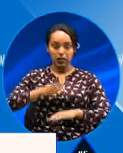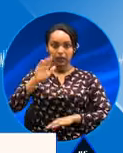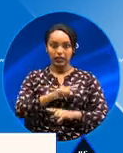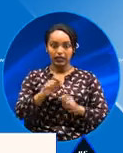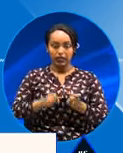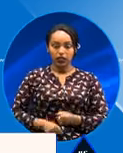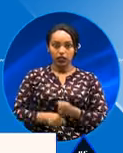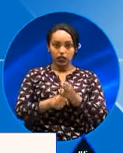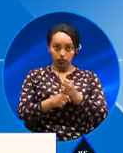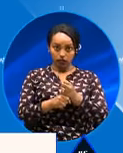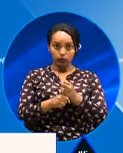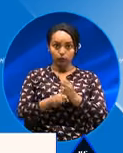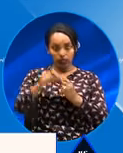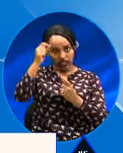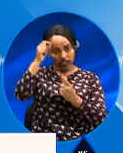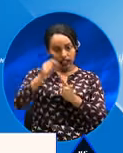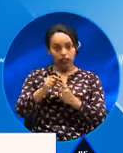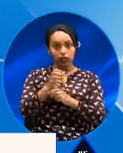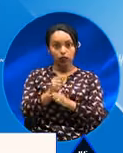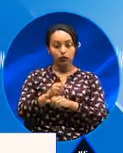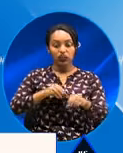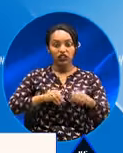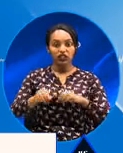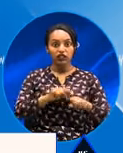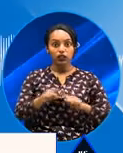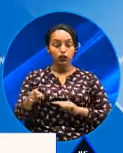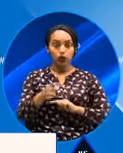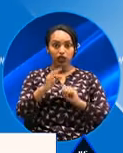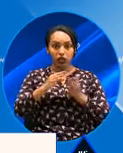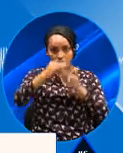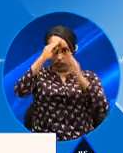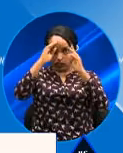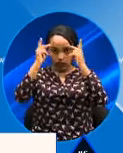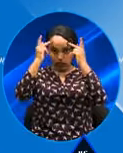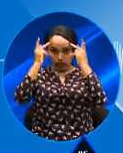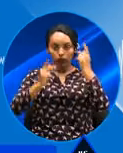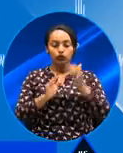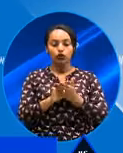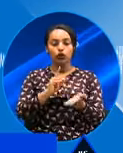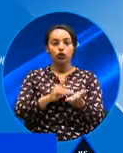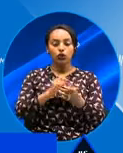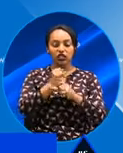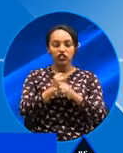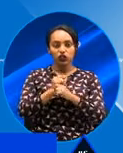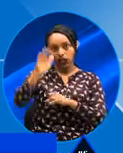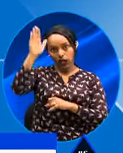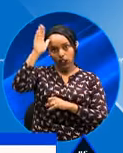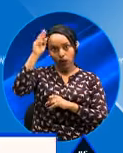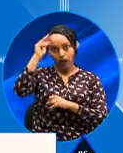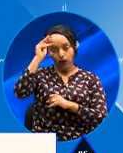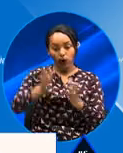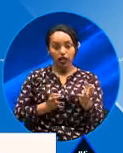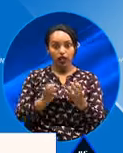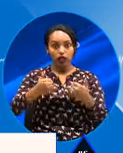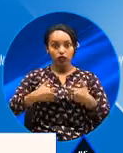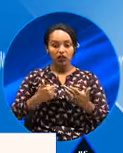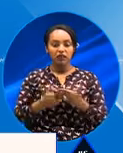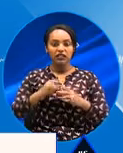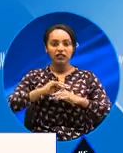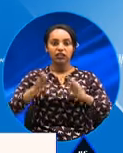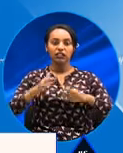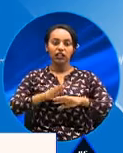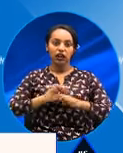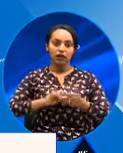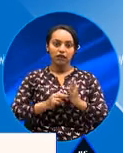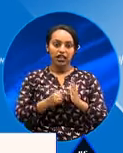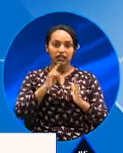የበለጠ እንዲደግፉ እቅድ ይዞ እየተንቀሳቀሰ እንደሆነ የትምህርት ሚኒስትሩ ዶክተር ኢንጂነር ጌታሁን መኩሪያ ገልጸዋል። በዚህ መድረክ ላይ